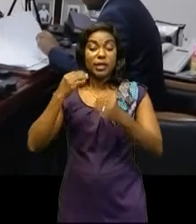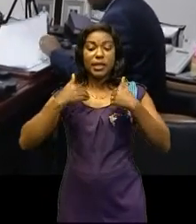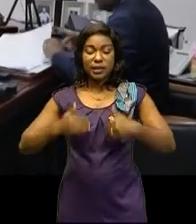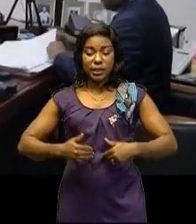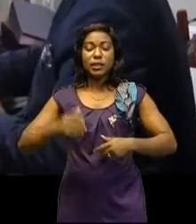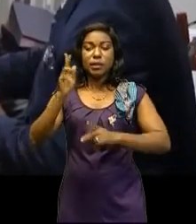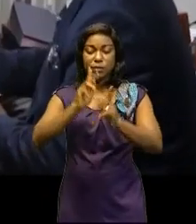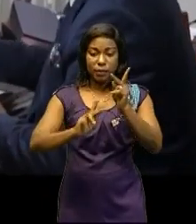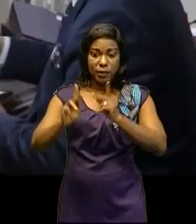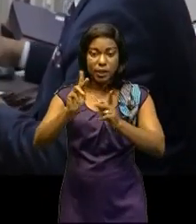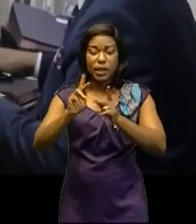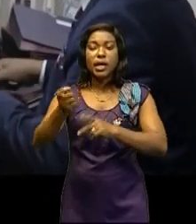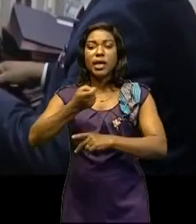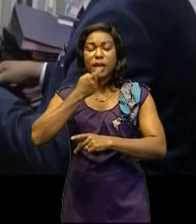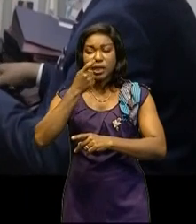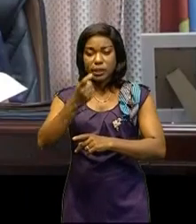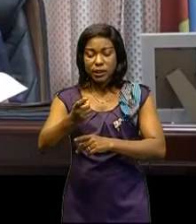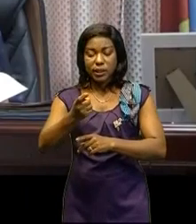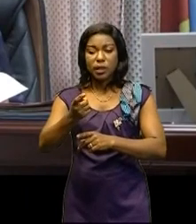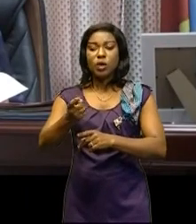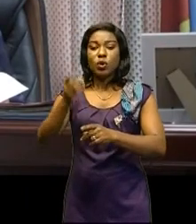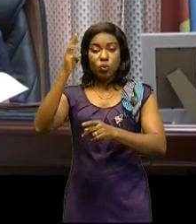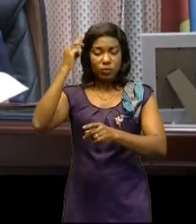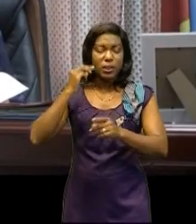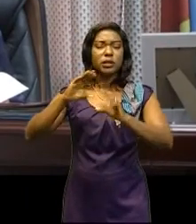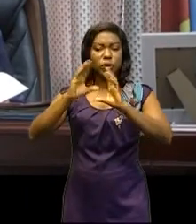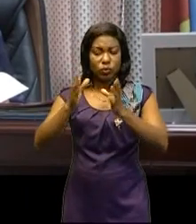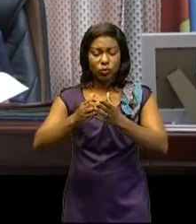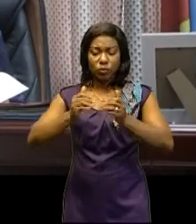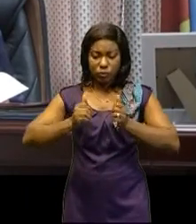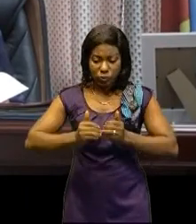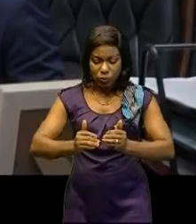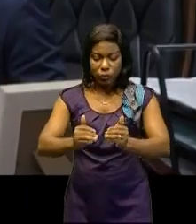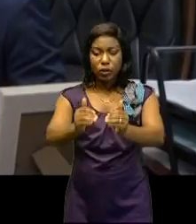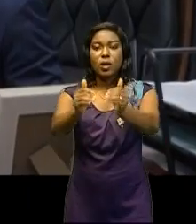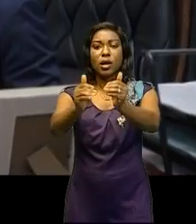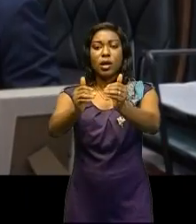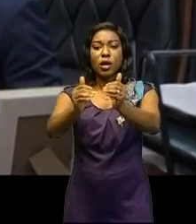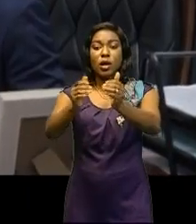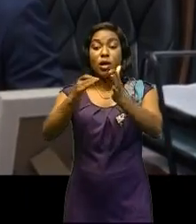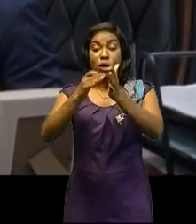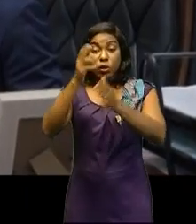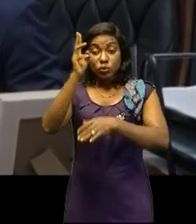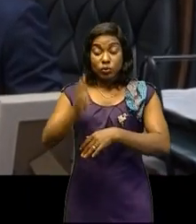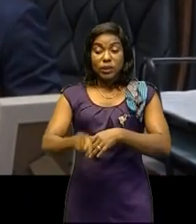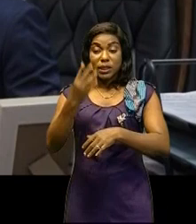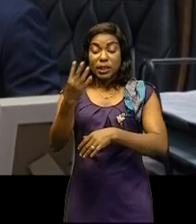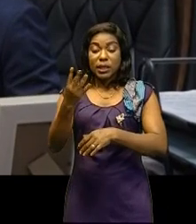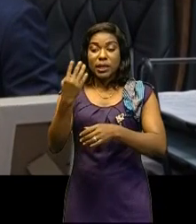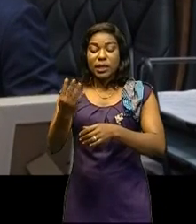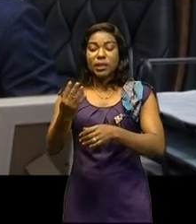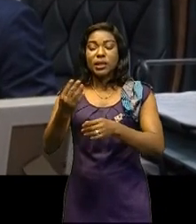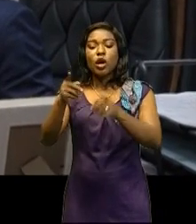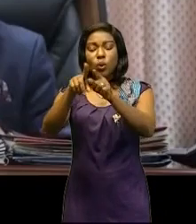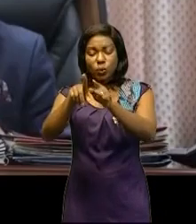Prévention a rassuré les conseils de la poursuite des opérations sur 344 sites opérationnels à ce jour. Il